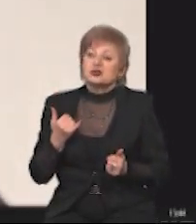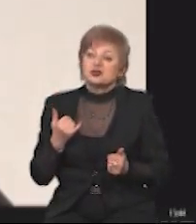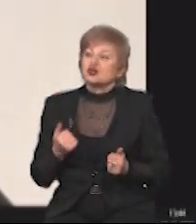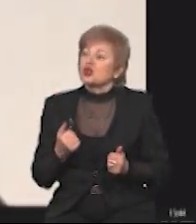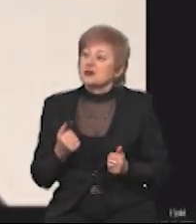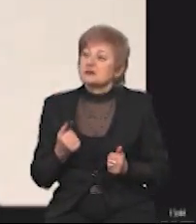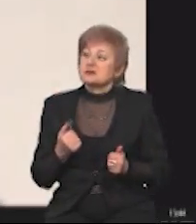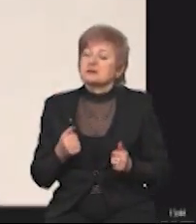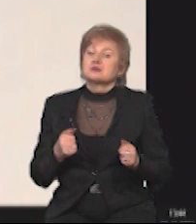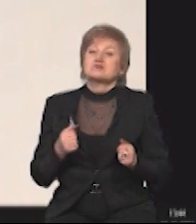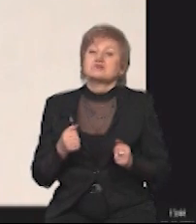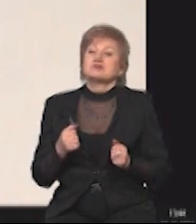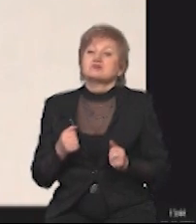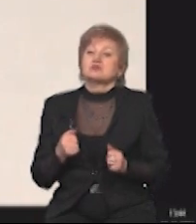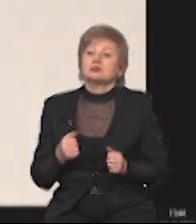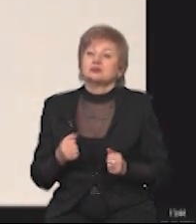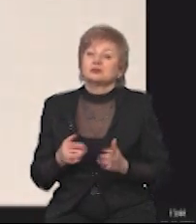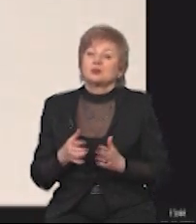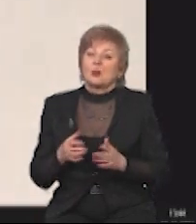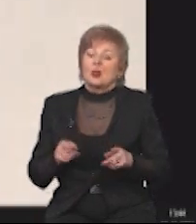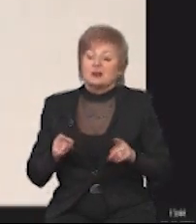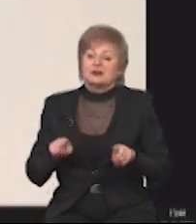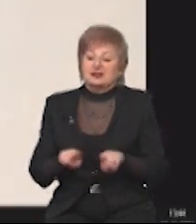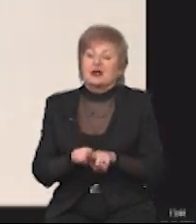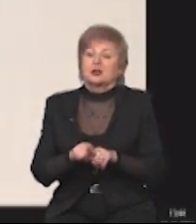выживут такие производители.